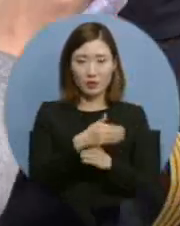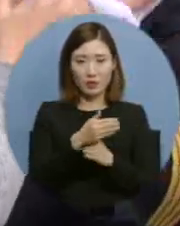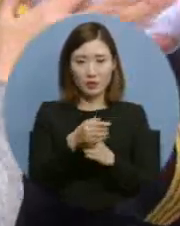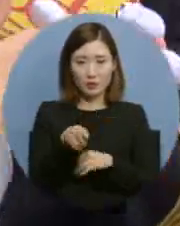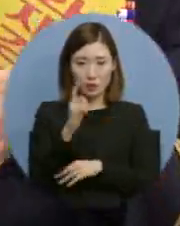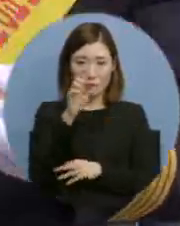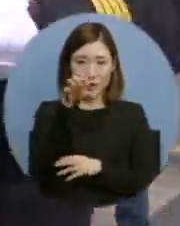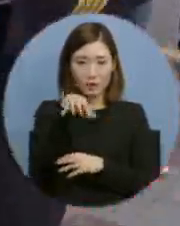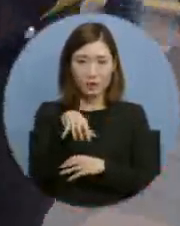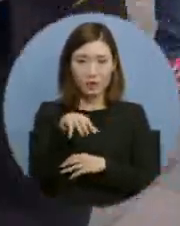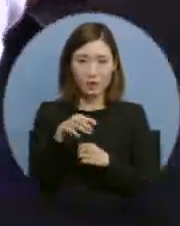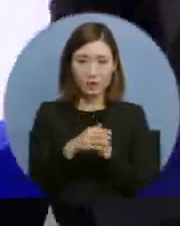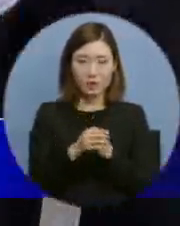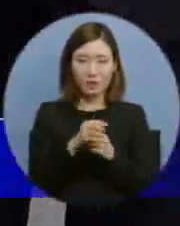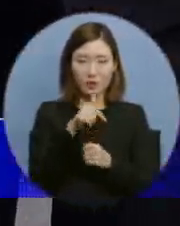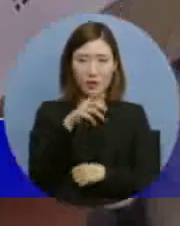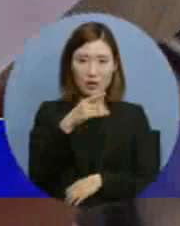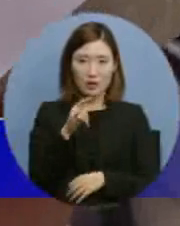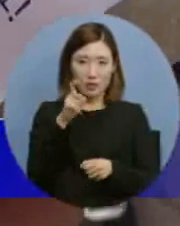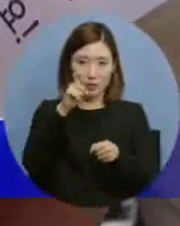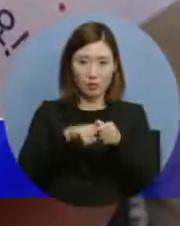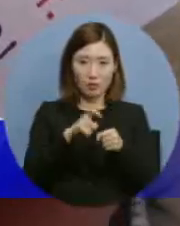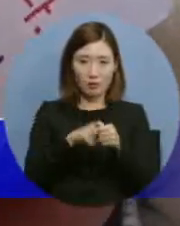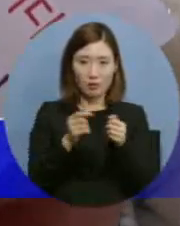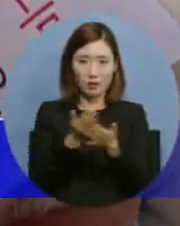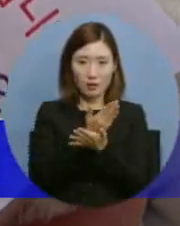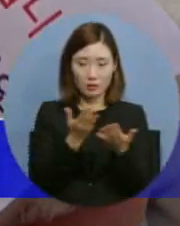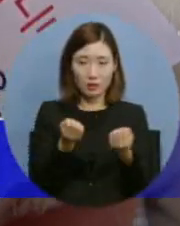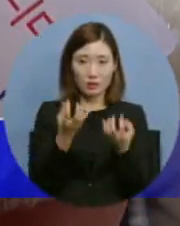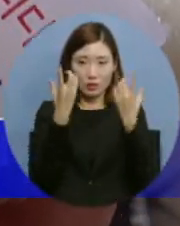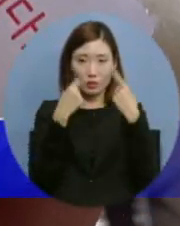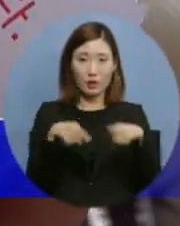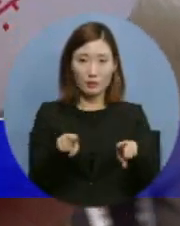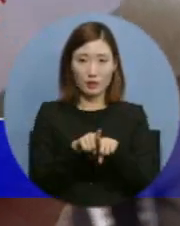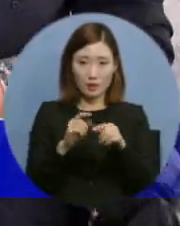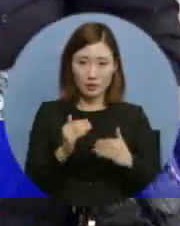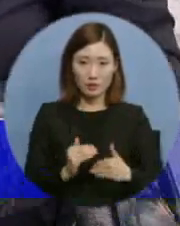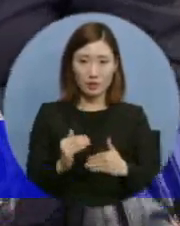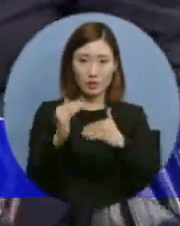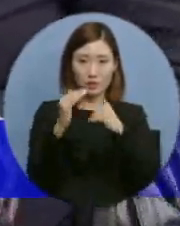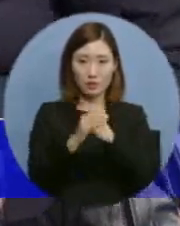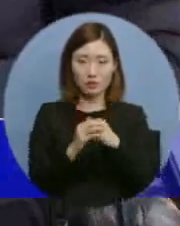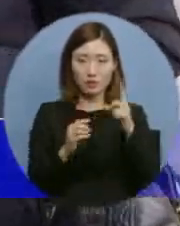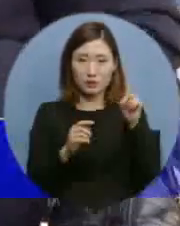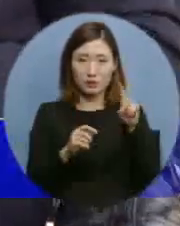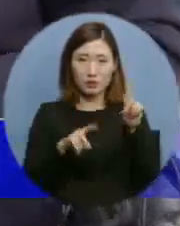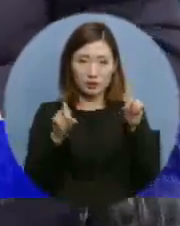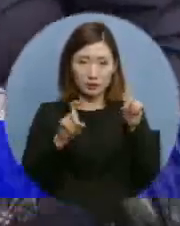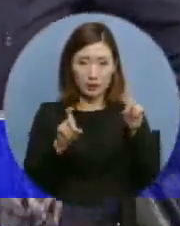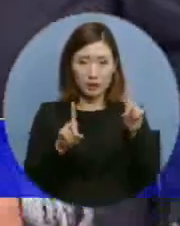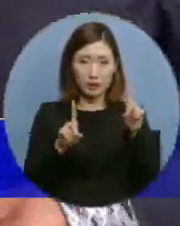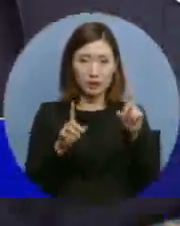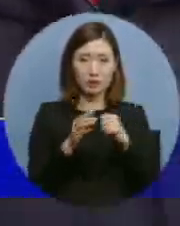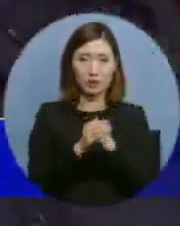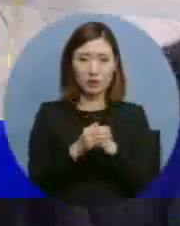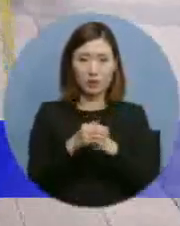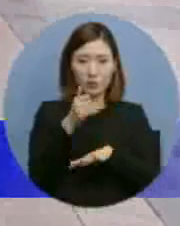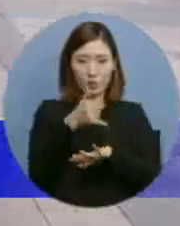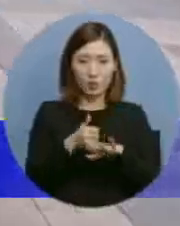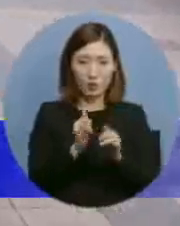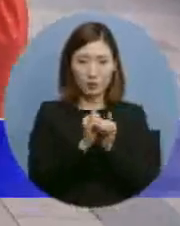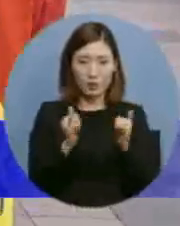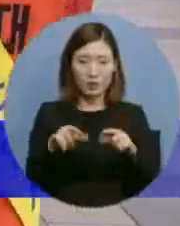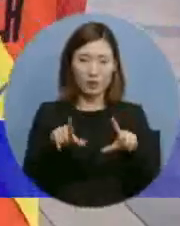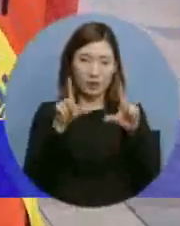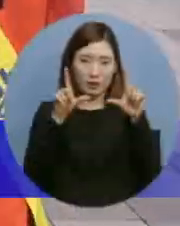이날 거리에서 가래떡을 나눠주는 가래떡 이벤트도 함께 진행했습니다. 11월 11일 농업인의 날을 맞아